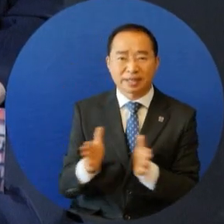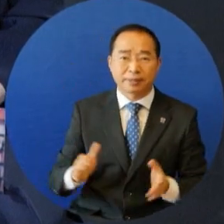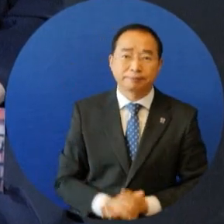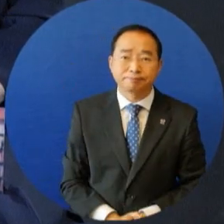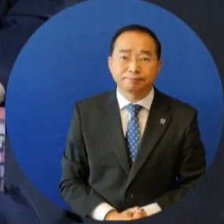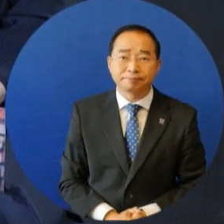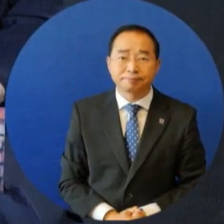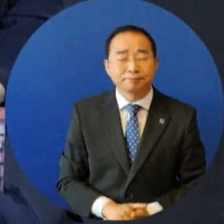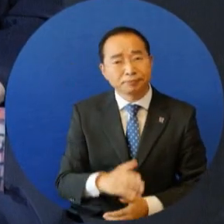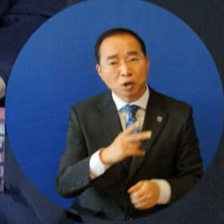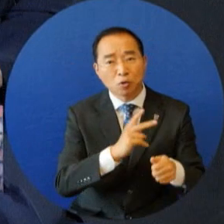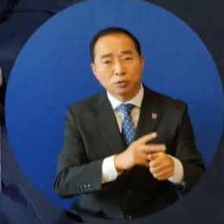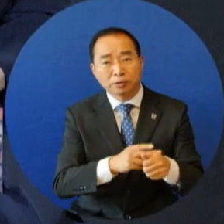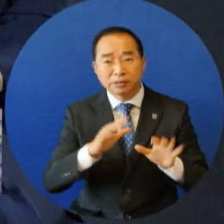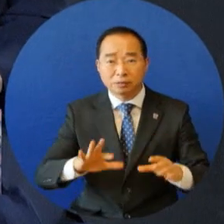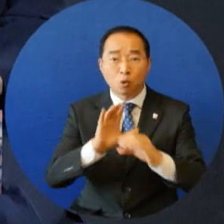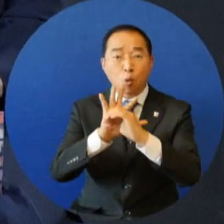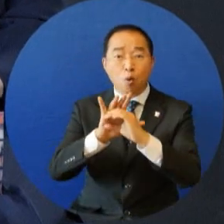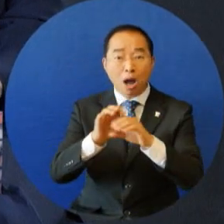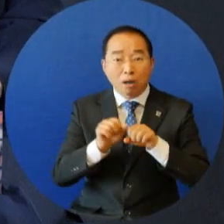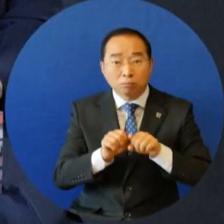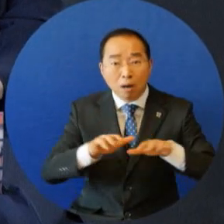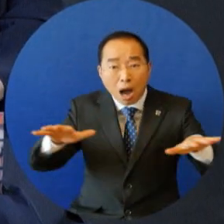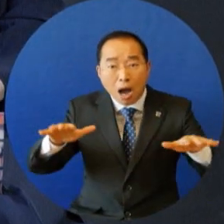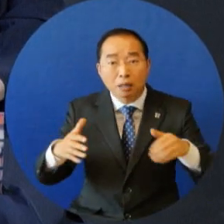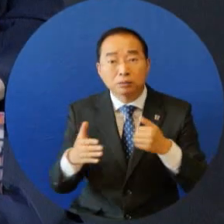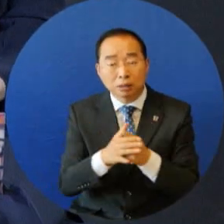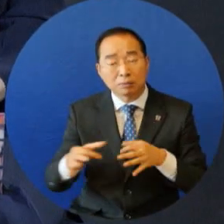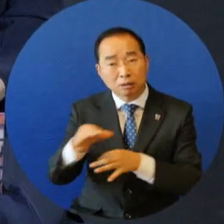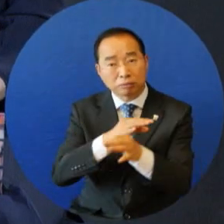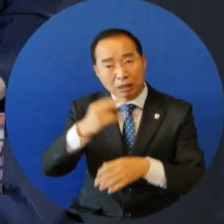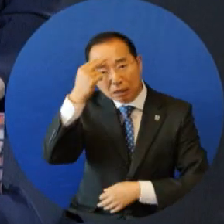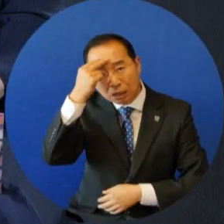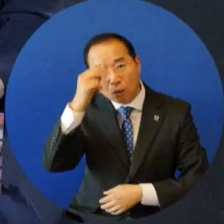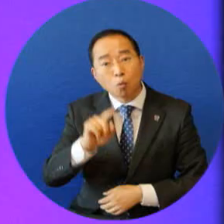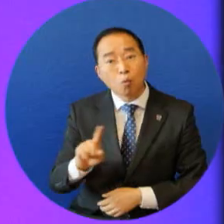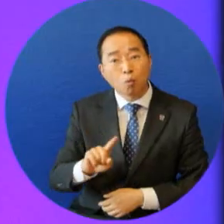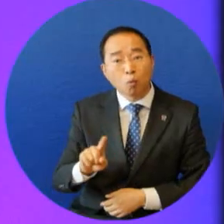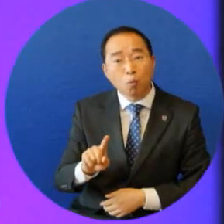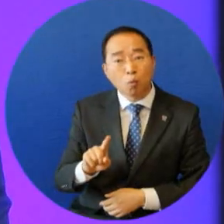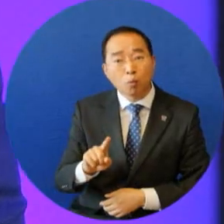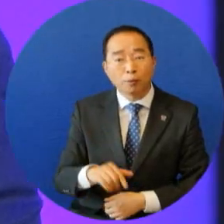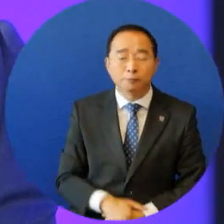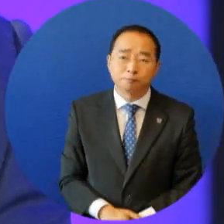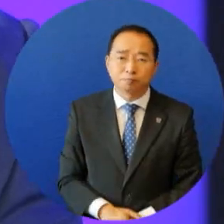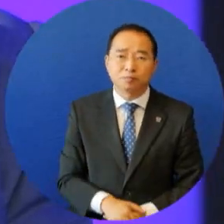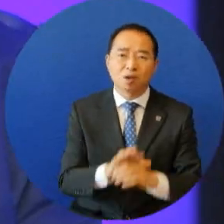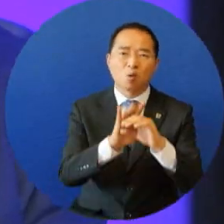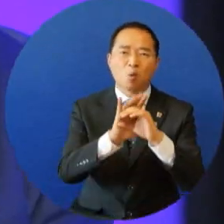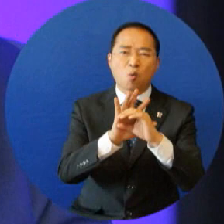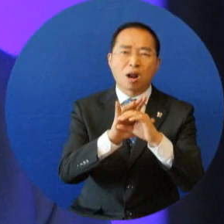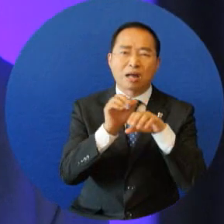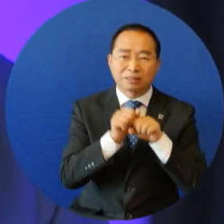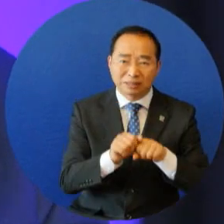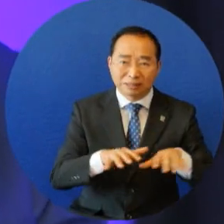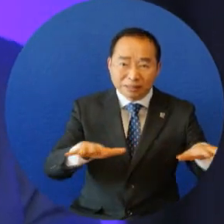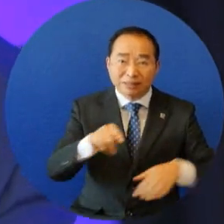어마어마한 영향을 미치고 있잖아요. 지금 이 상황에 대해서 교수님은 어떻게 생각하세요? 예,